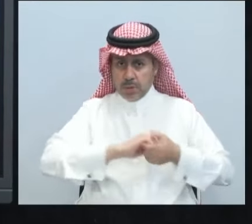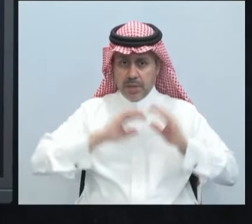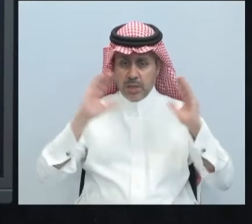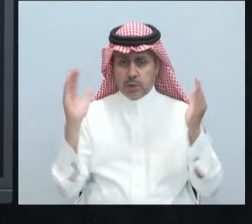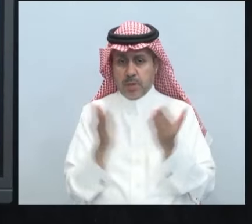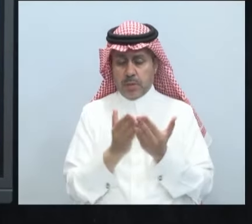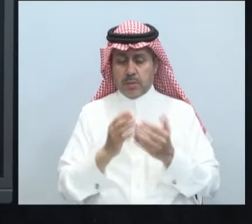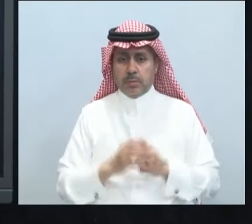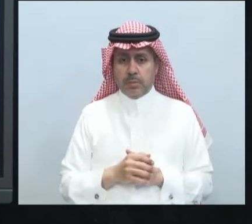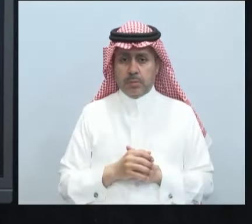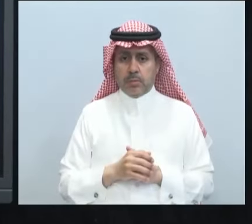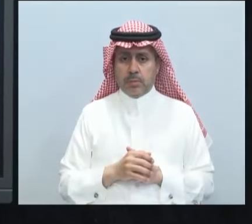وصحبه اجمعين